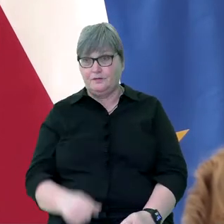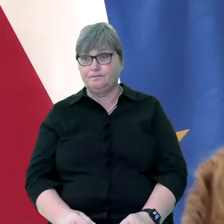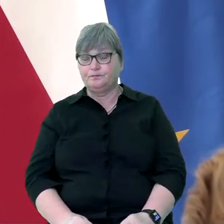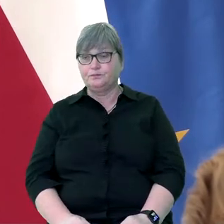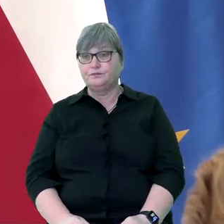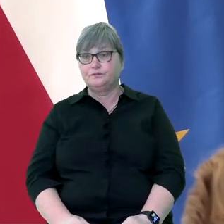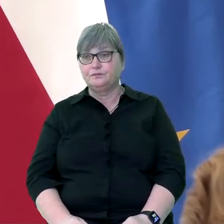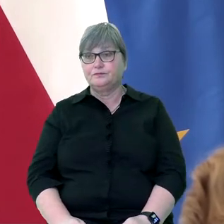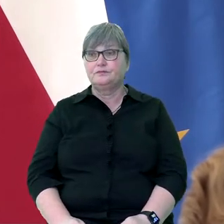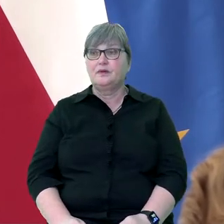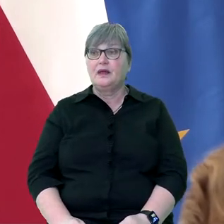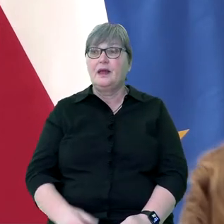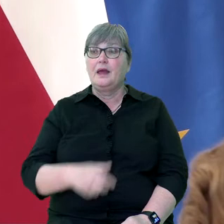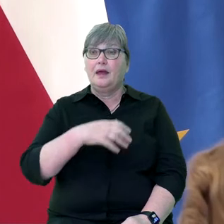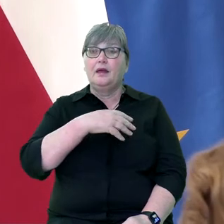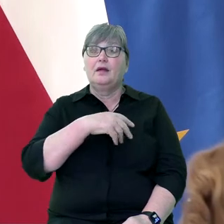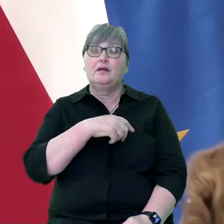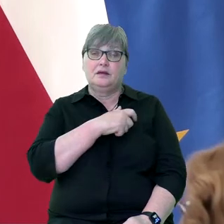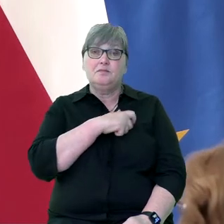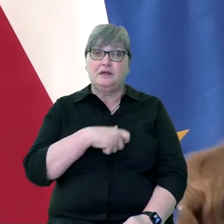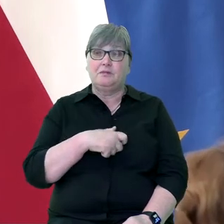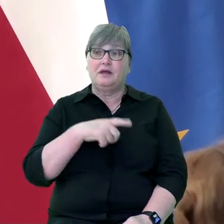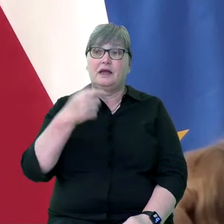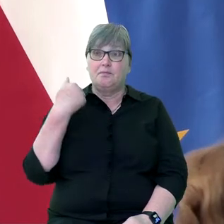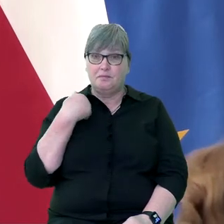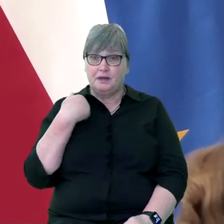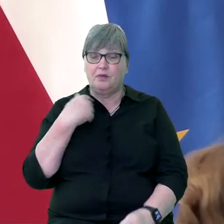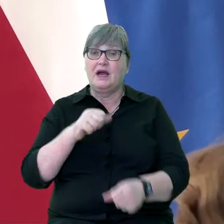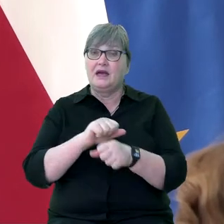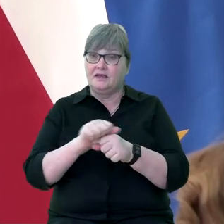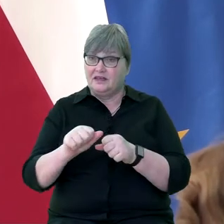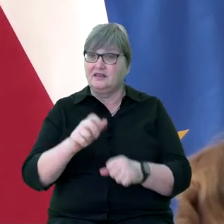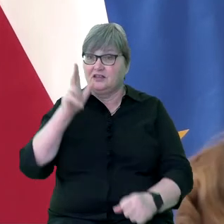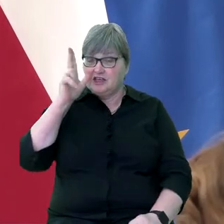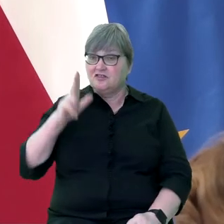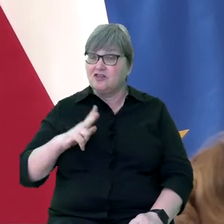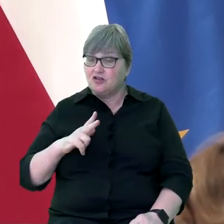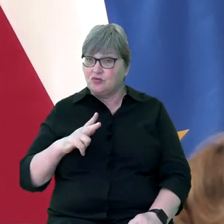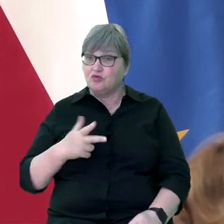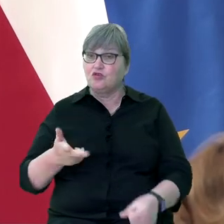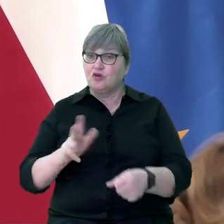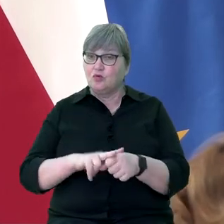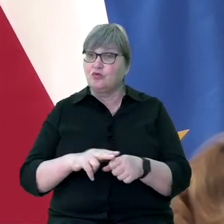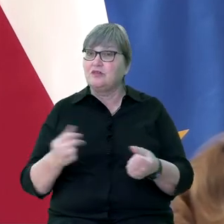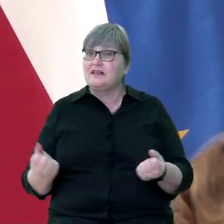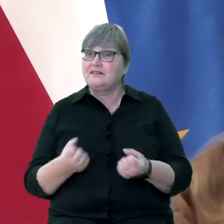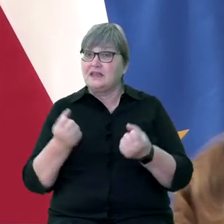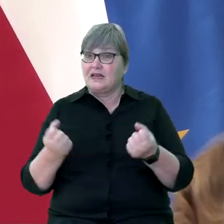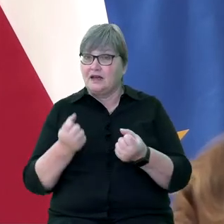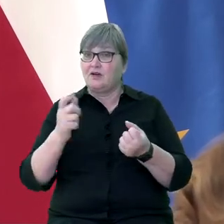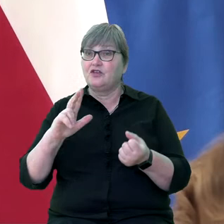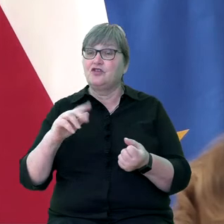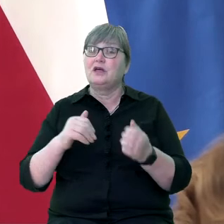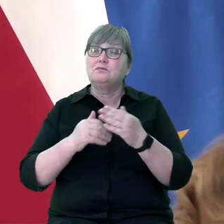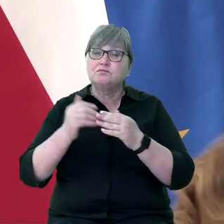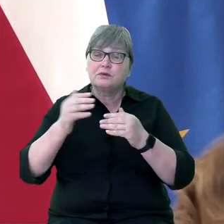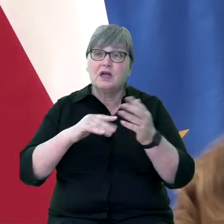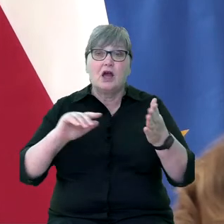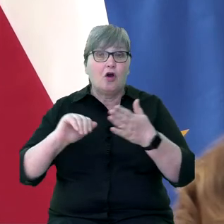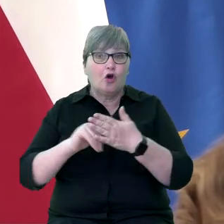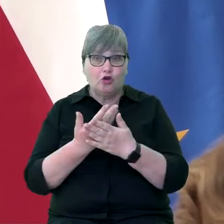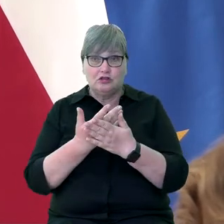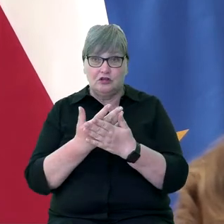była i jest, myślę, instytucją, która starała się wspierać odbudowanie, tworzenie w